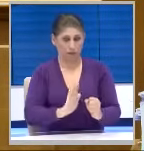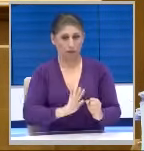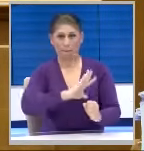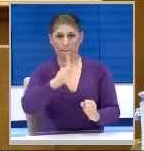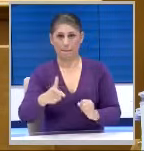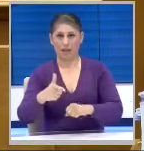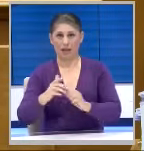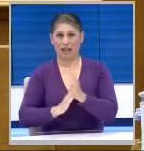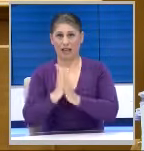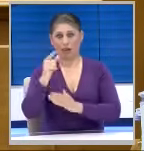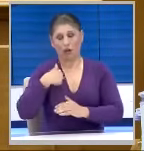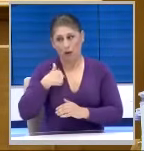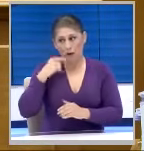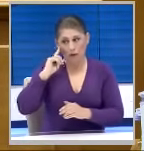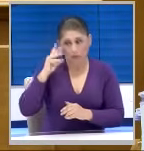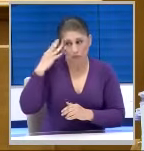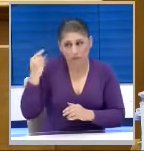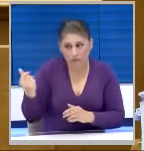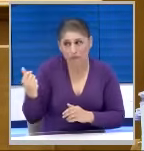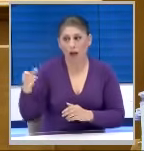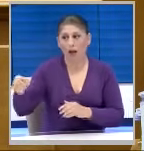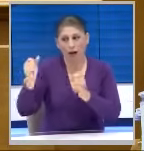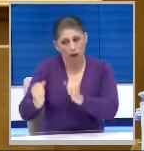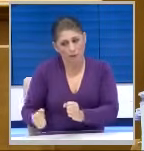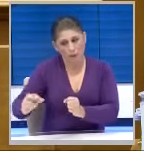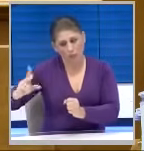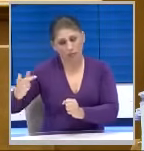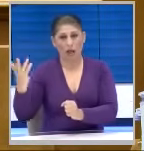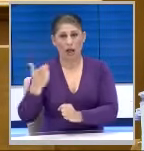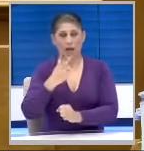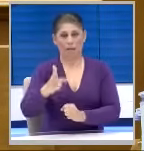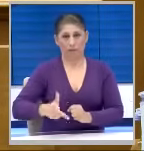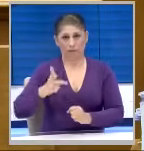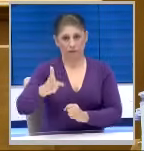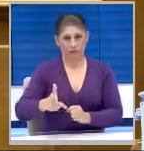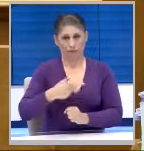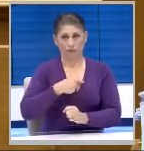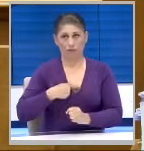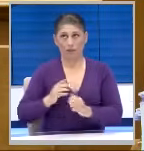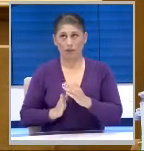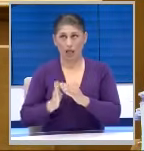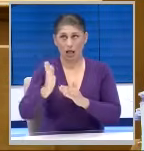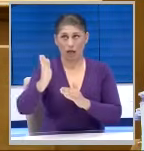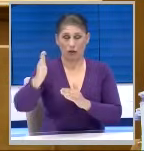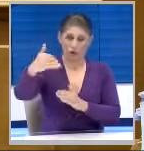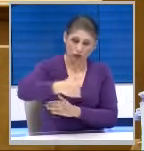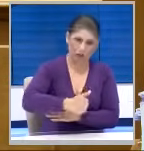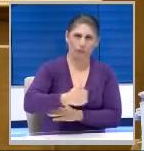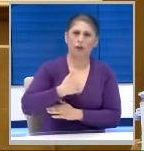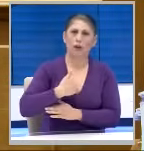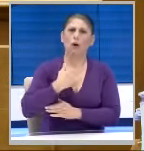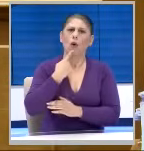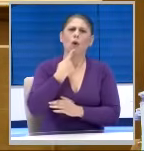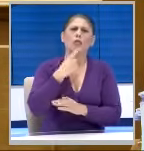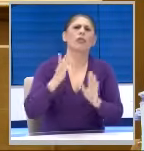αποδειχθεί δική μου αμέλεια εάν ο μηχανοδηγός μου έλεγε ότι μπήκε σε γραμμή από την άνοδο στην κάθοδο πάλι δεν θα γινόταν